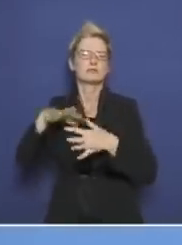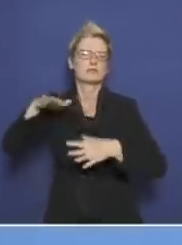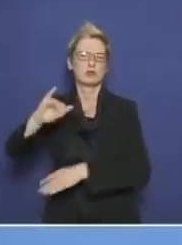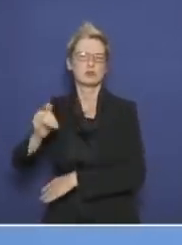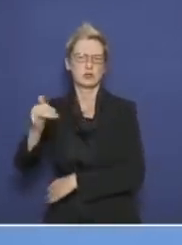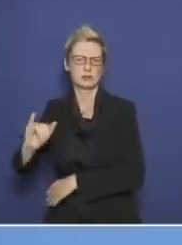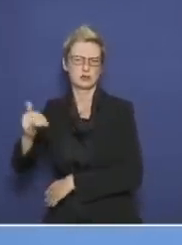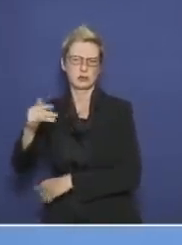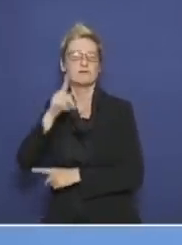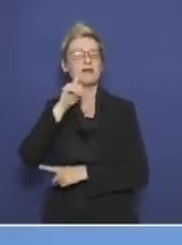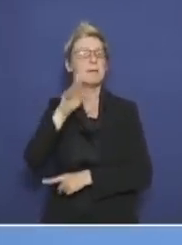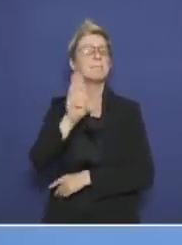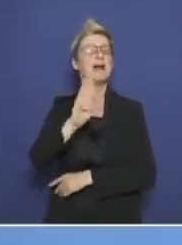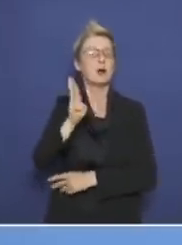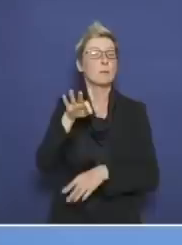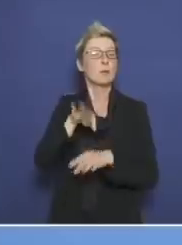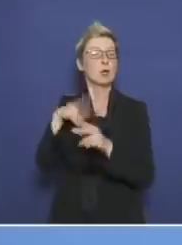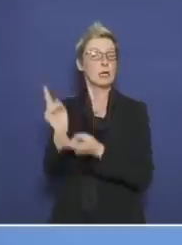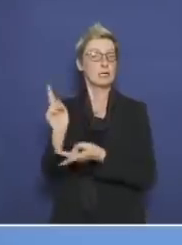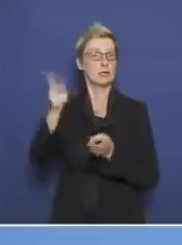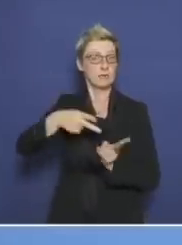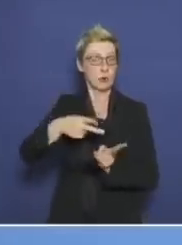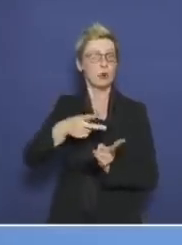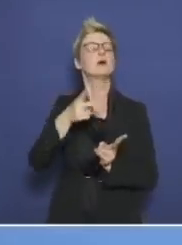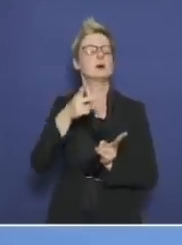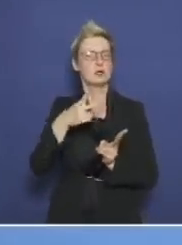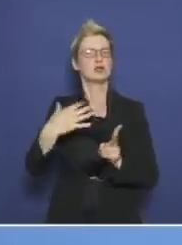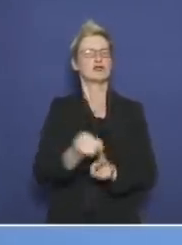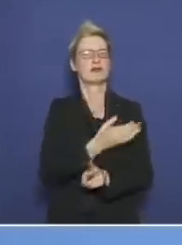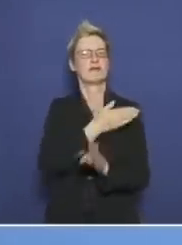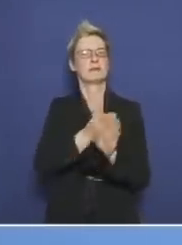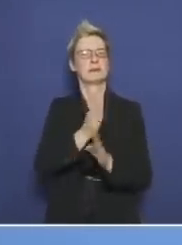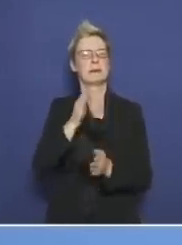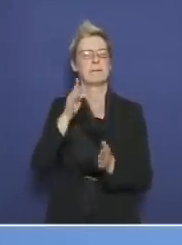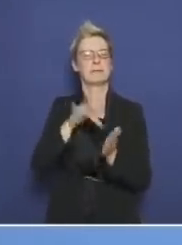die BioNTech-Lieferungen kommen, wie geplant, werden wir bis Mitte Juli